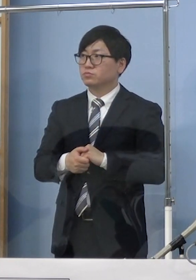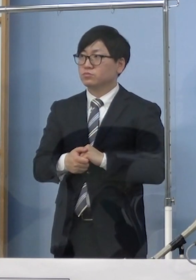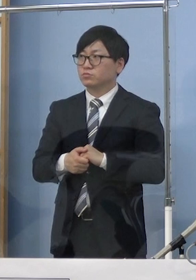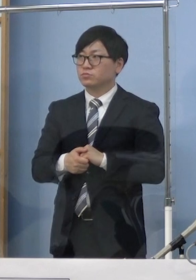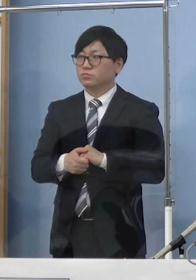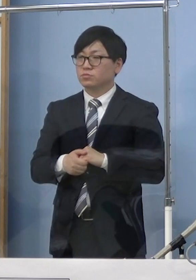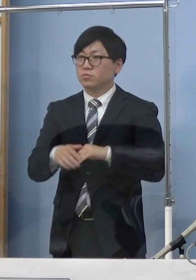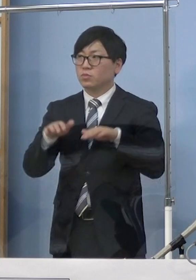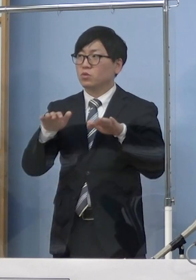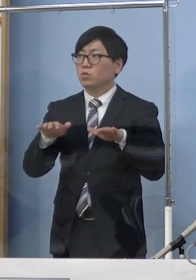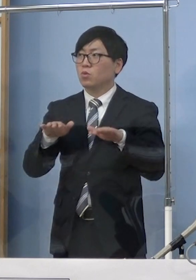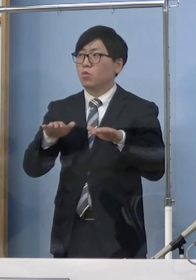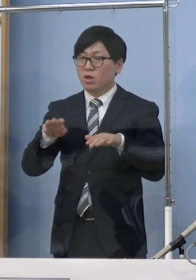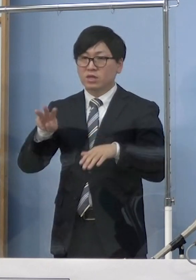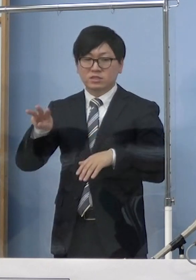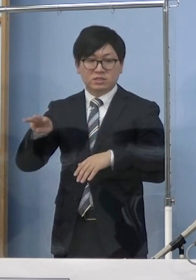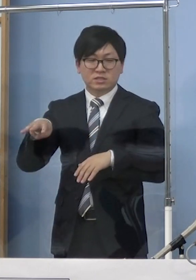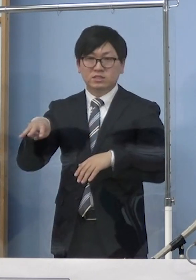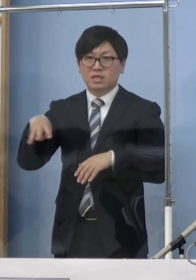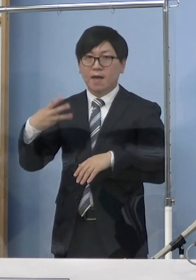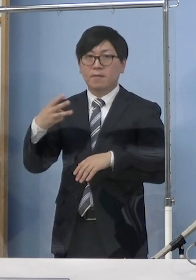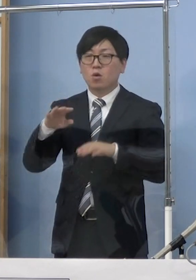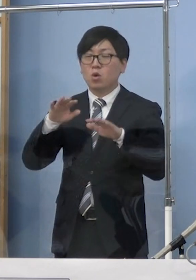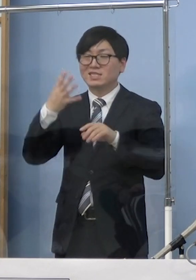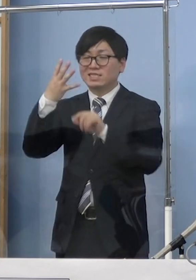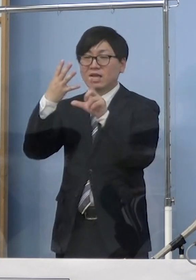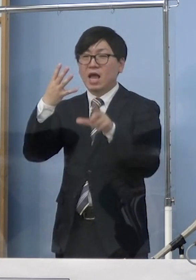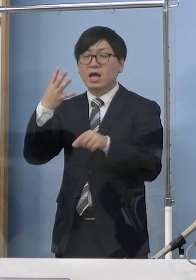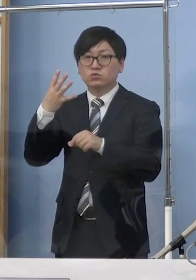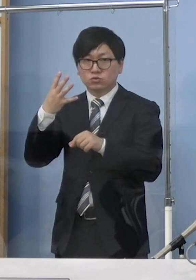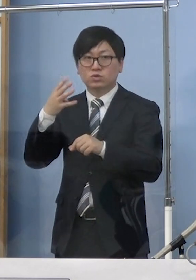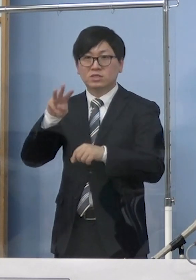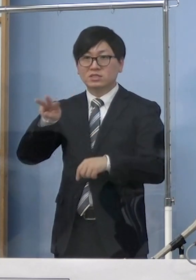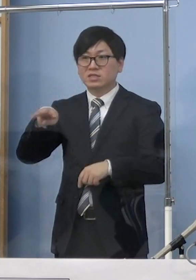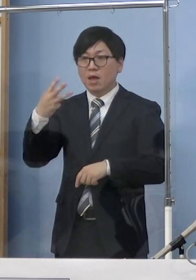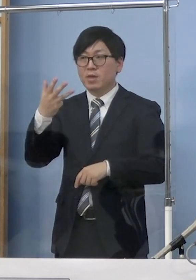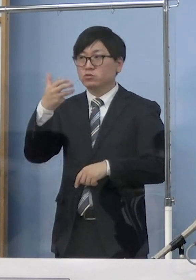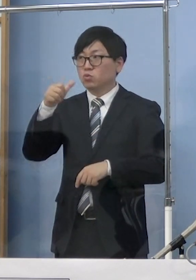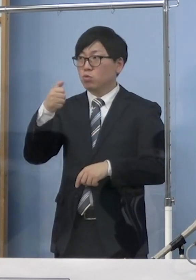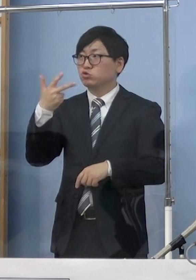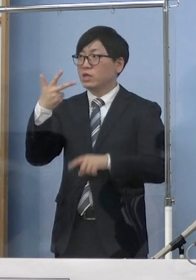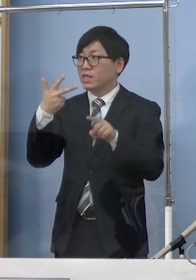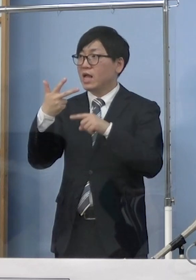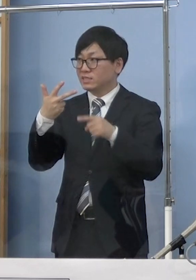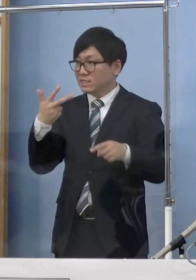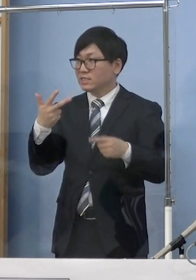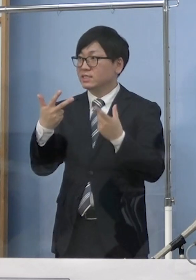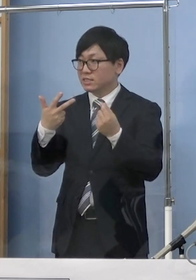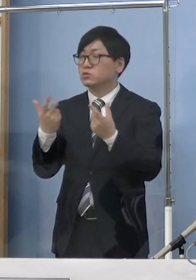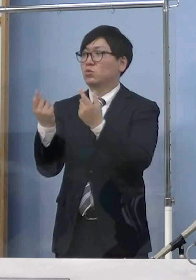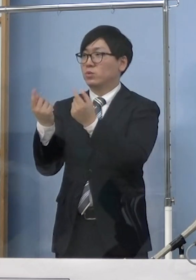当時357人でお越しです かね。はい、そうですね、357人。 ありがとう